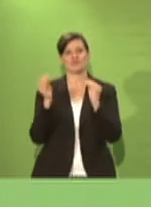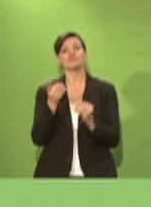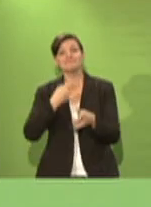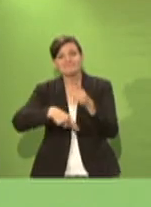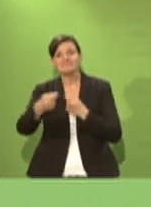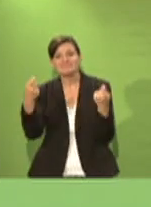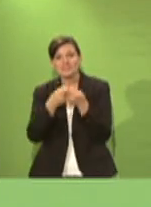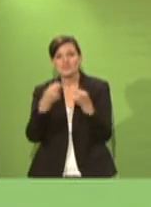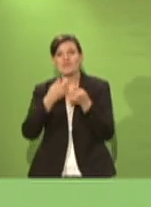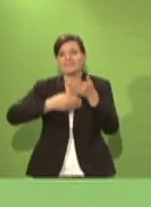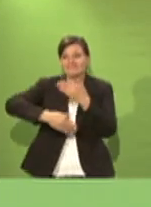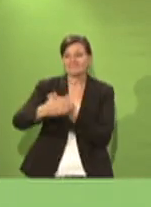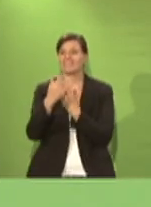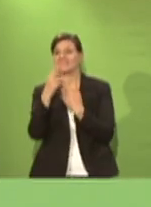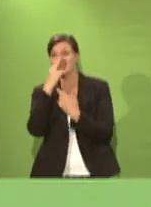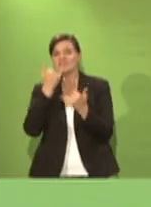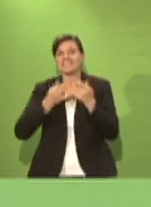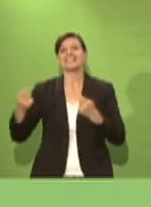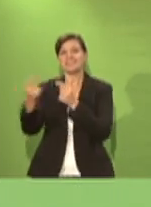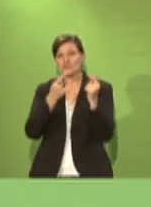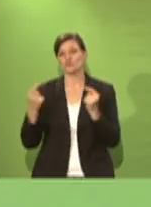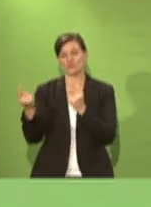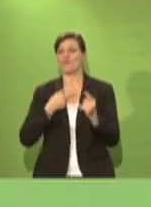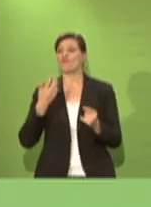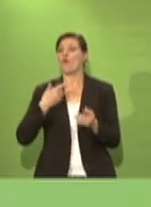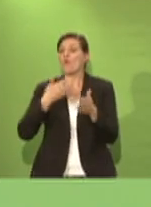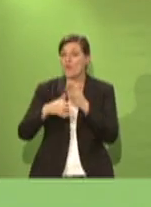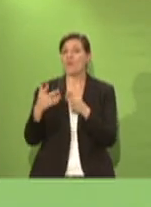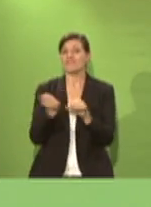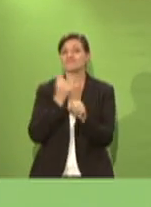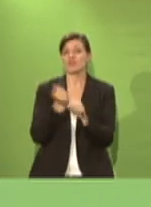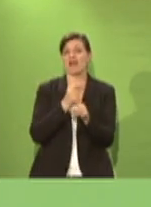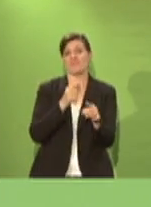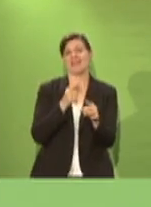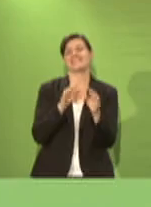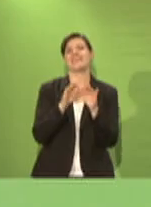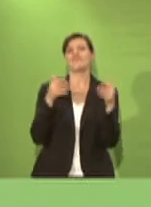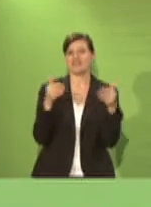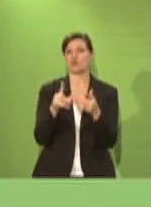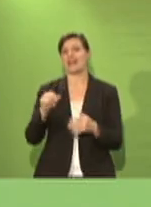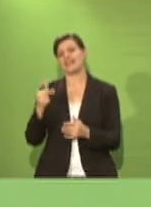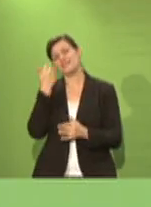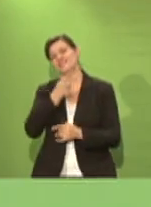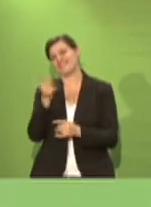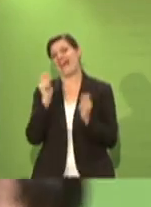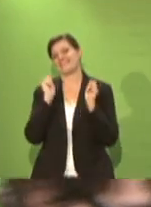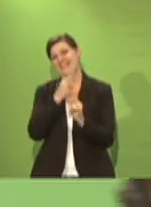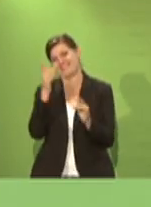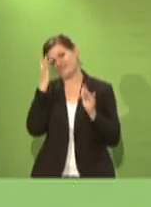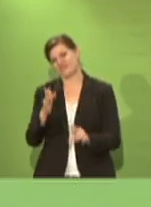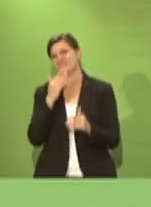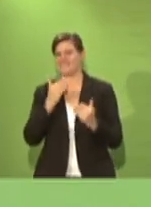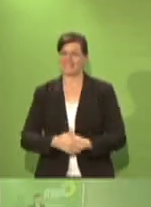im Diskussionsprozess noch so auf uns zukommt. Wir freuen uns auf die weitere Zusammenarbeit mit Fraktion und LAG und ich bitte euch, diesem Antrag zuzustimmen. Danke.